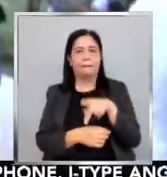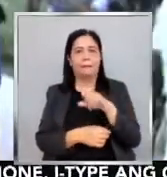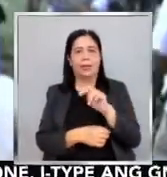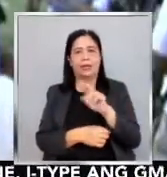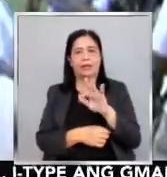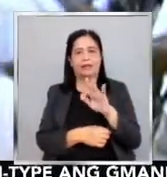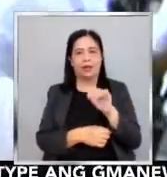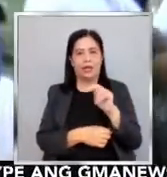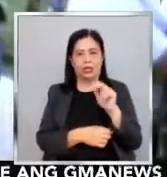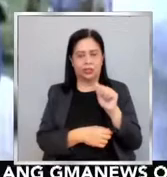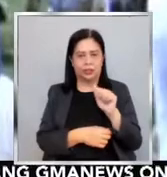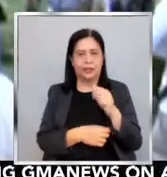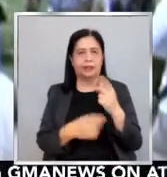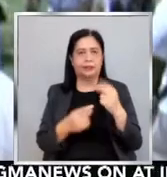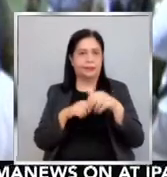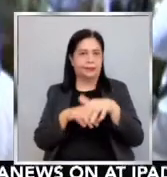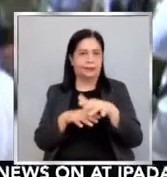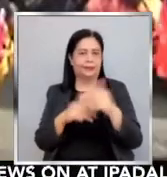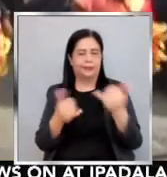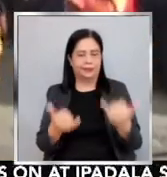na isinagawa ngayong araw.